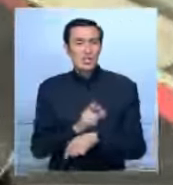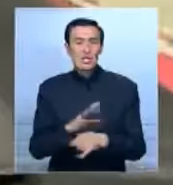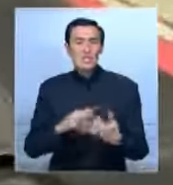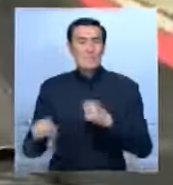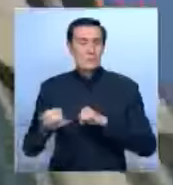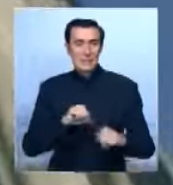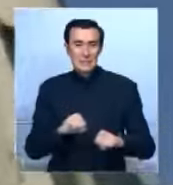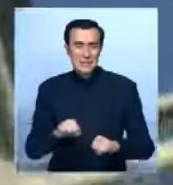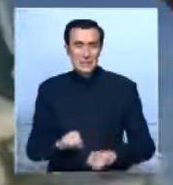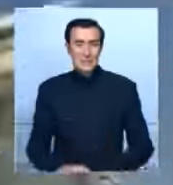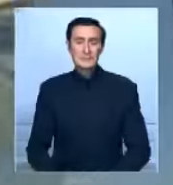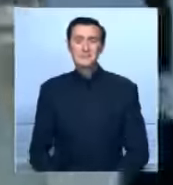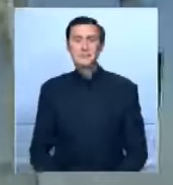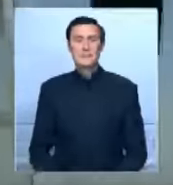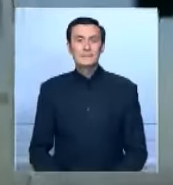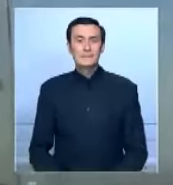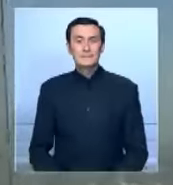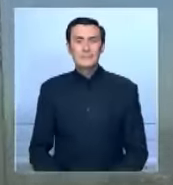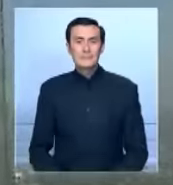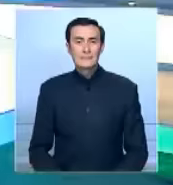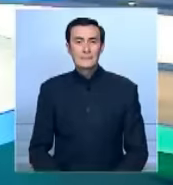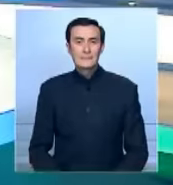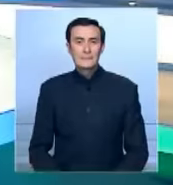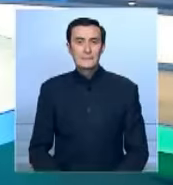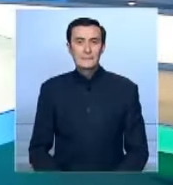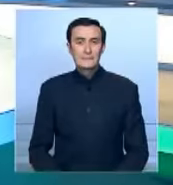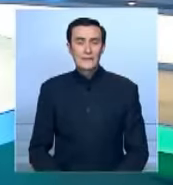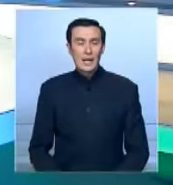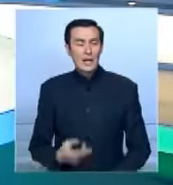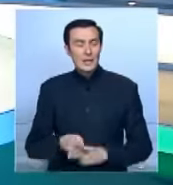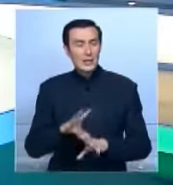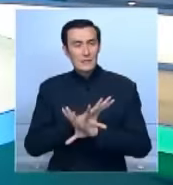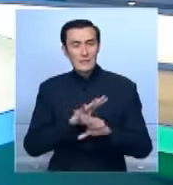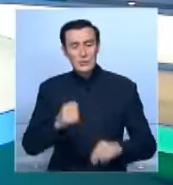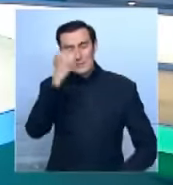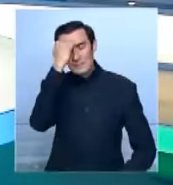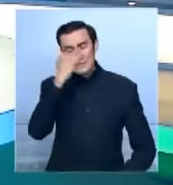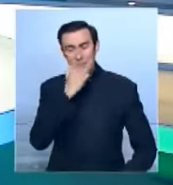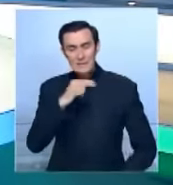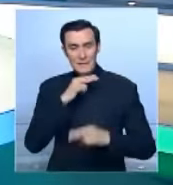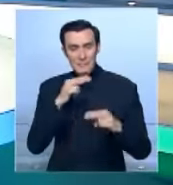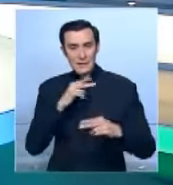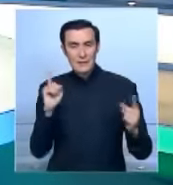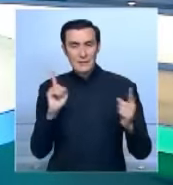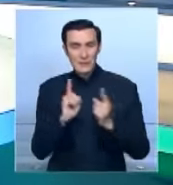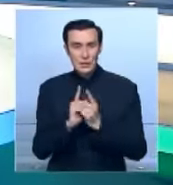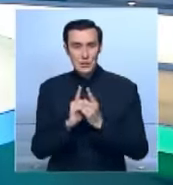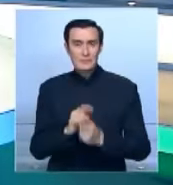землетрясение. На этом пока все. До встречи.